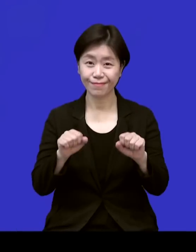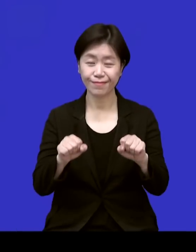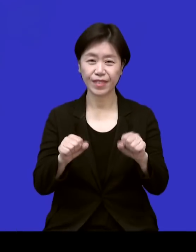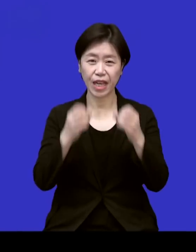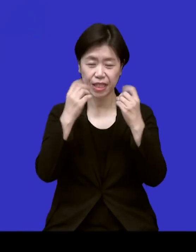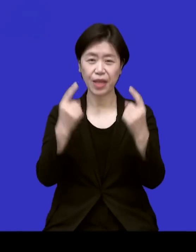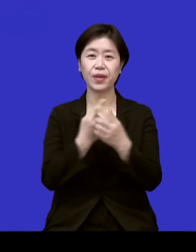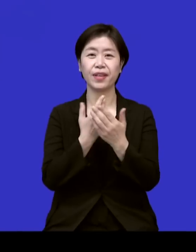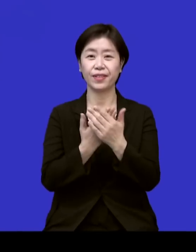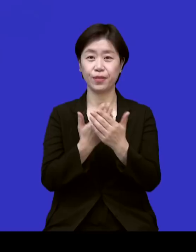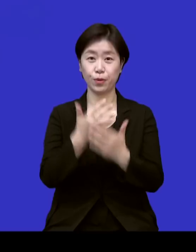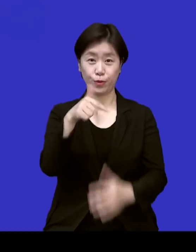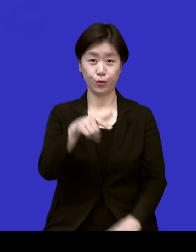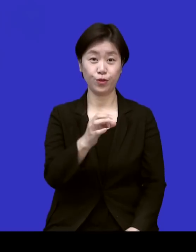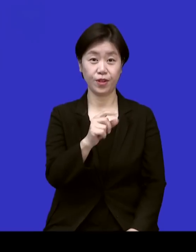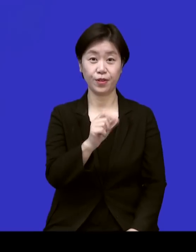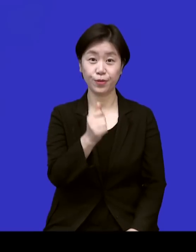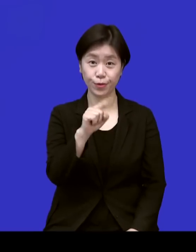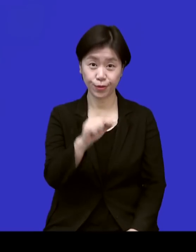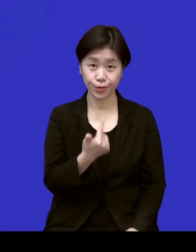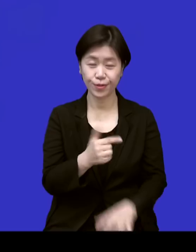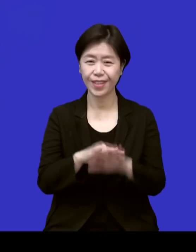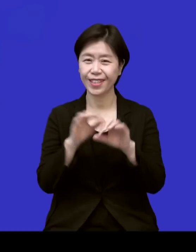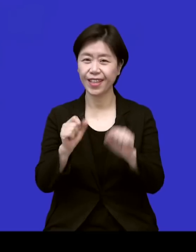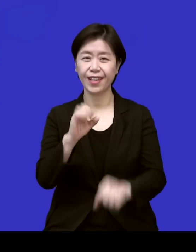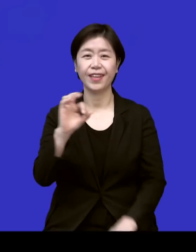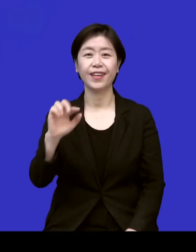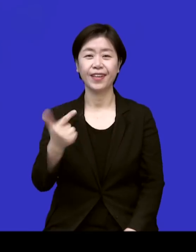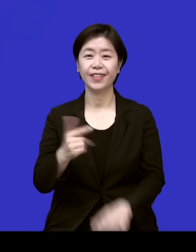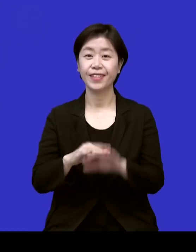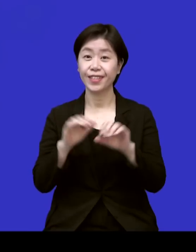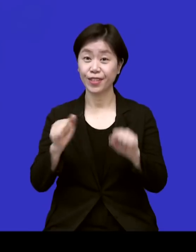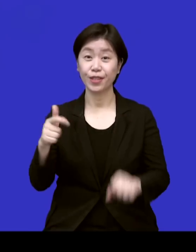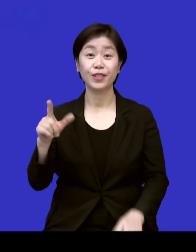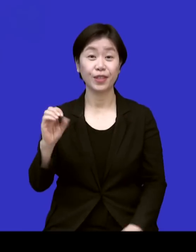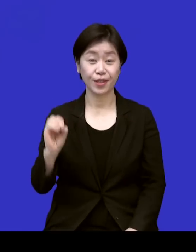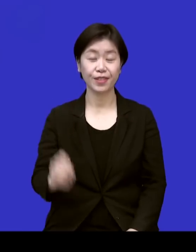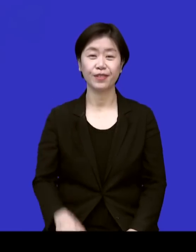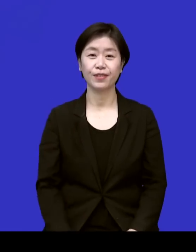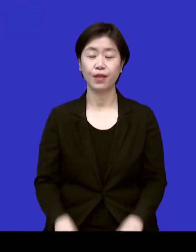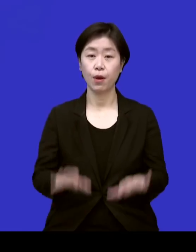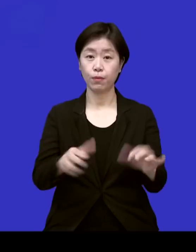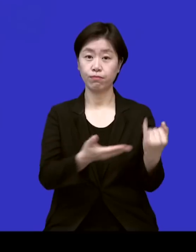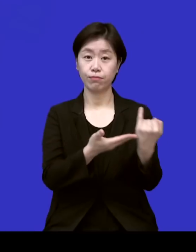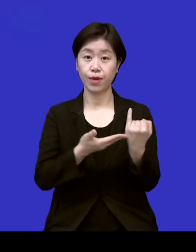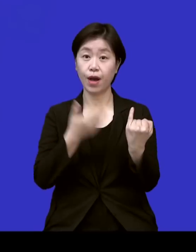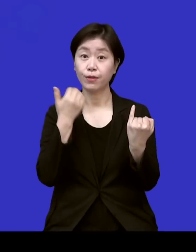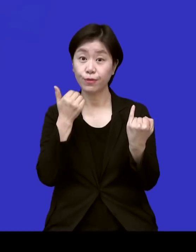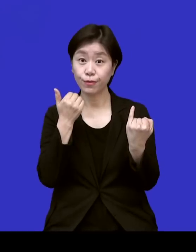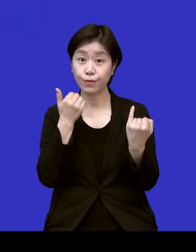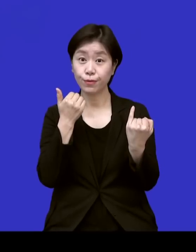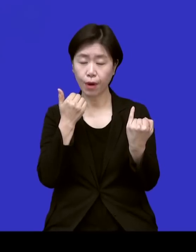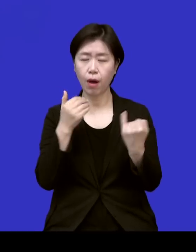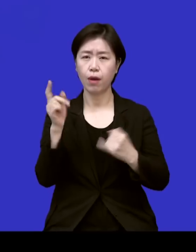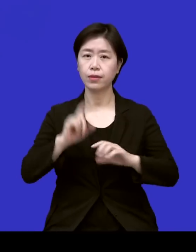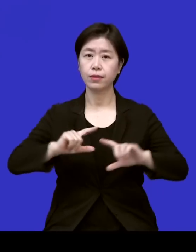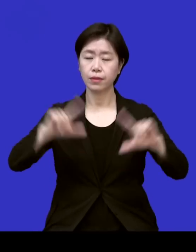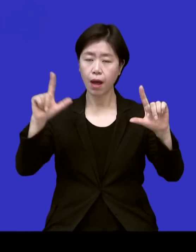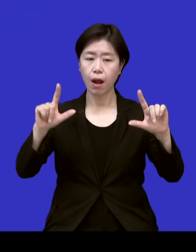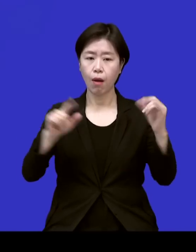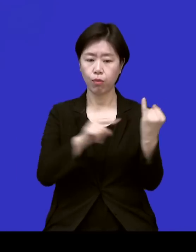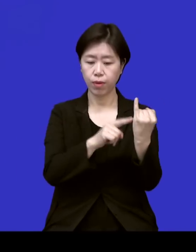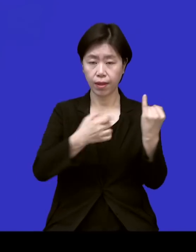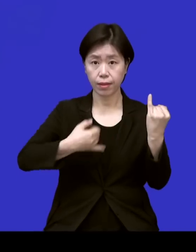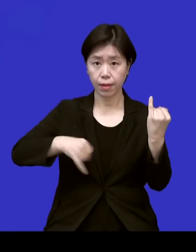안녕하세요. 새롭게 하소서 주영훈입니다. 안녕하세요. 안수지입니다. 안녕하세요. 정범균입니다. 오늘 모실 분은요. 어느 날 딸의 극단적인